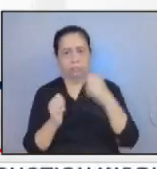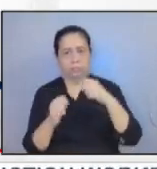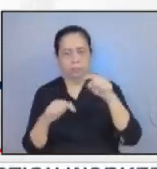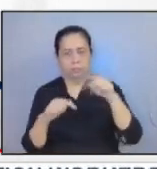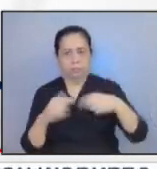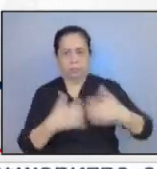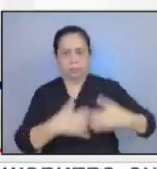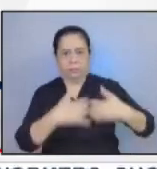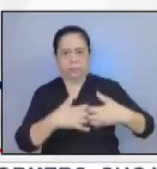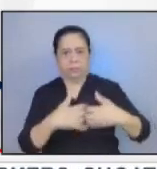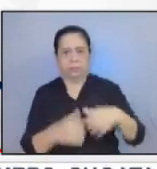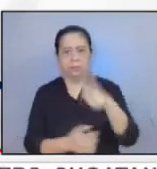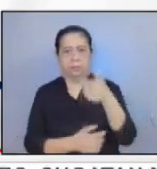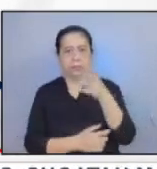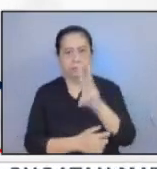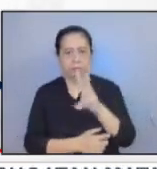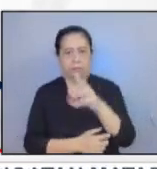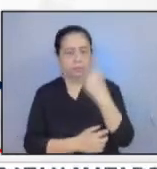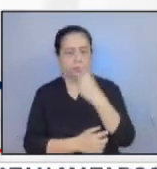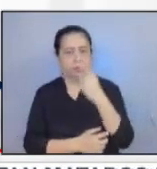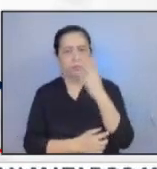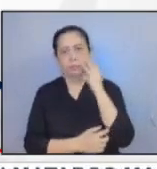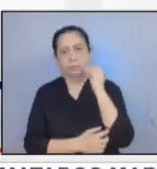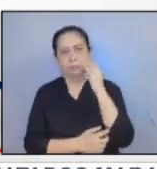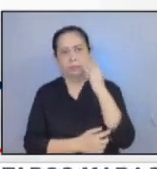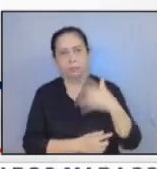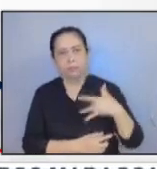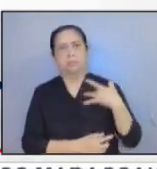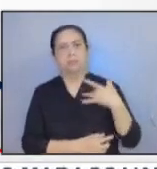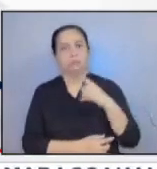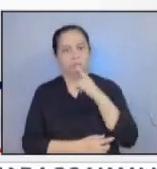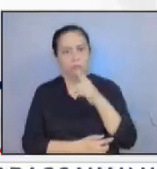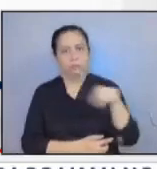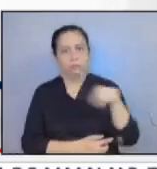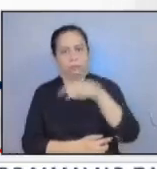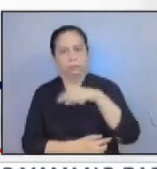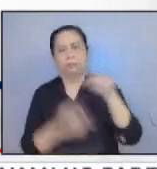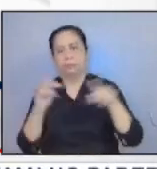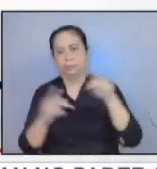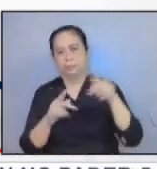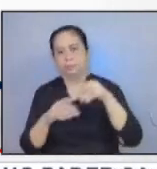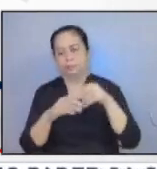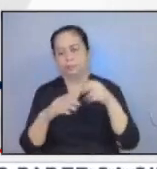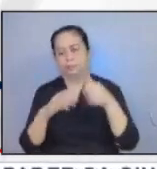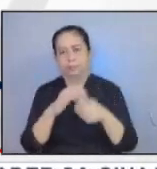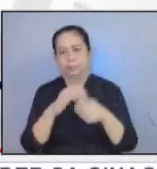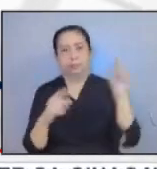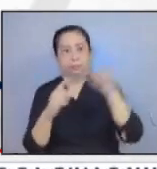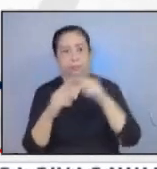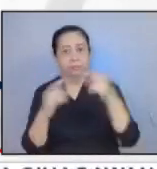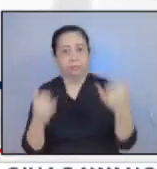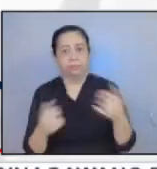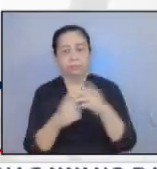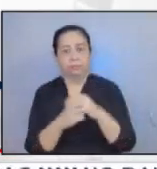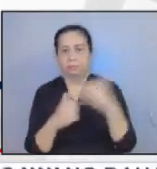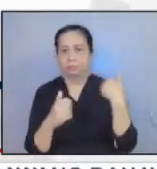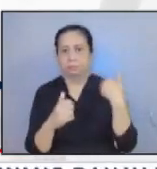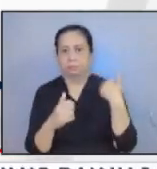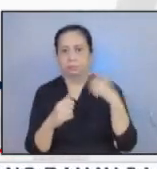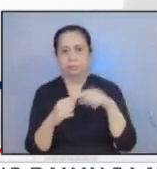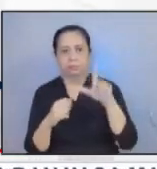habang 26 lang ang naranasan o naramdaman ng ating mga kababayan. Hanggang sa ngayon naman, hindi pa rin bumababa